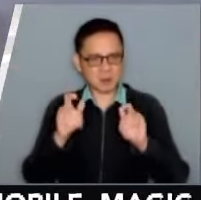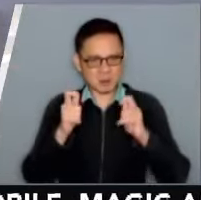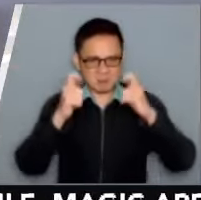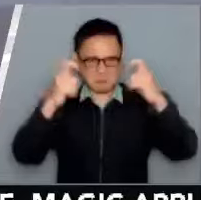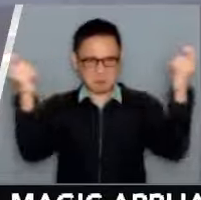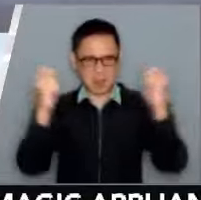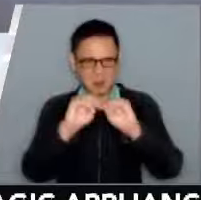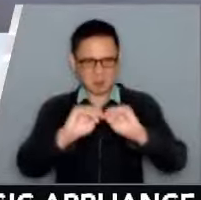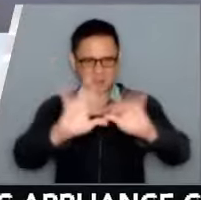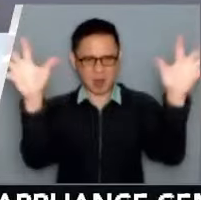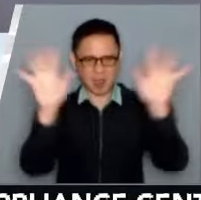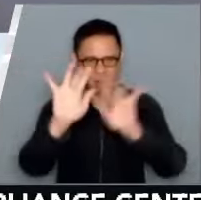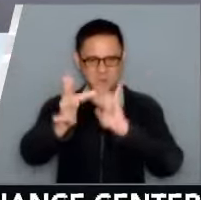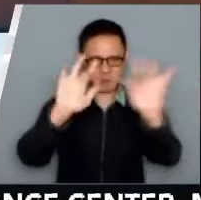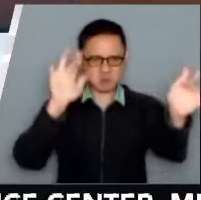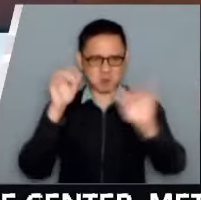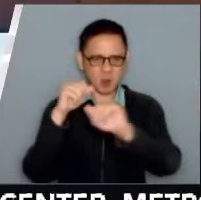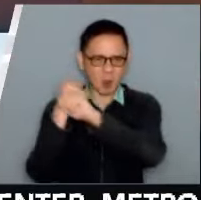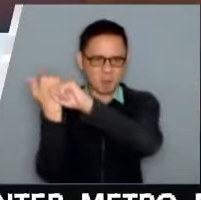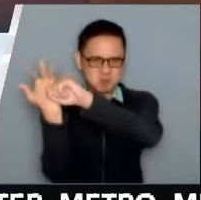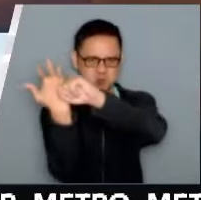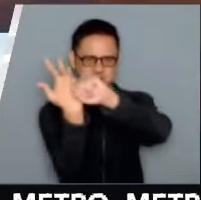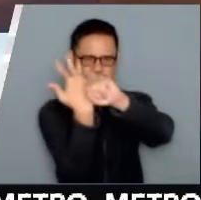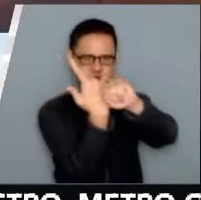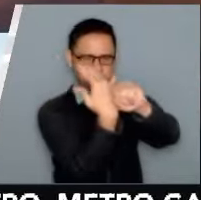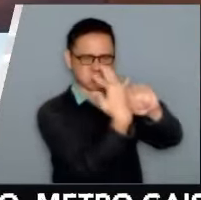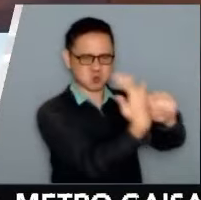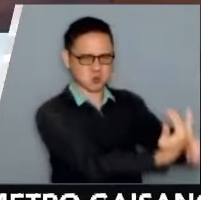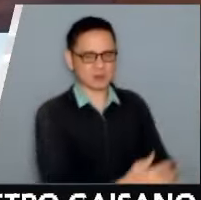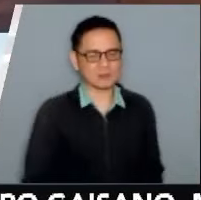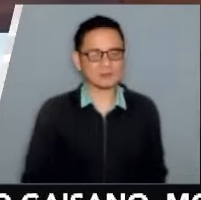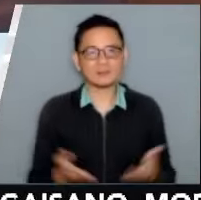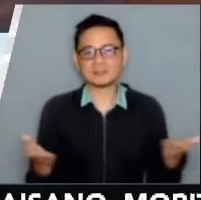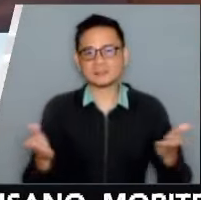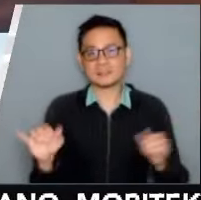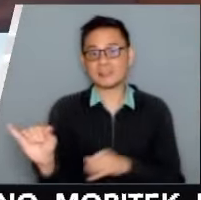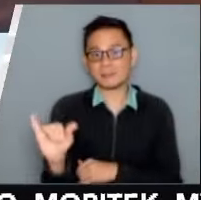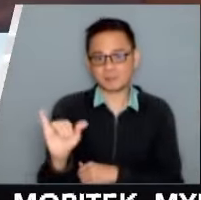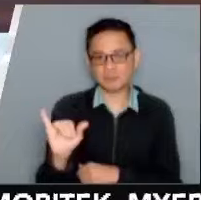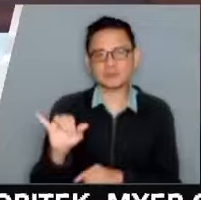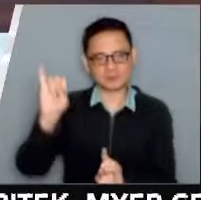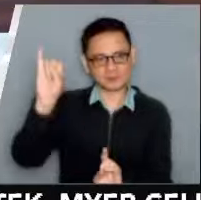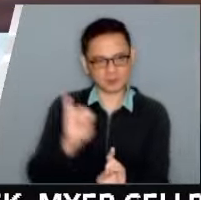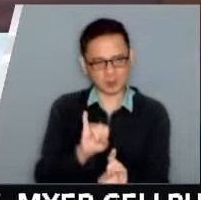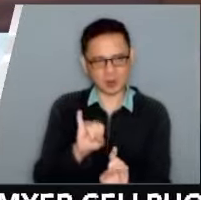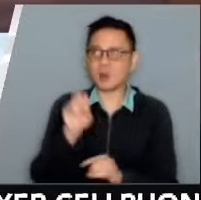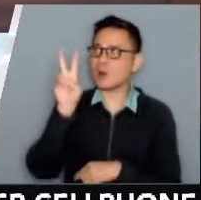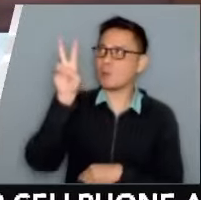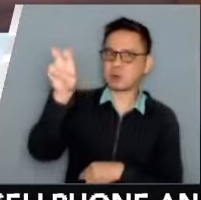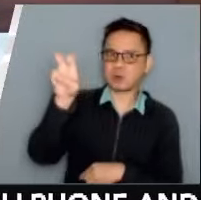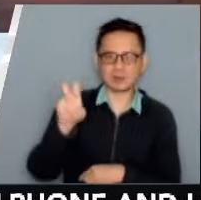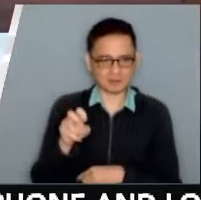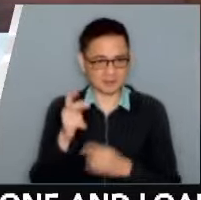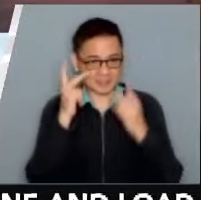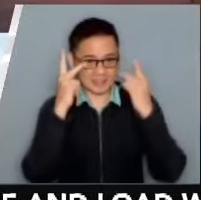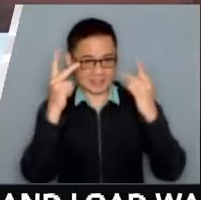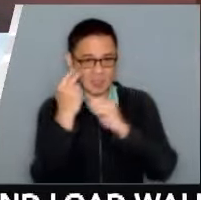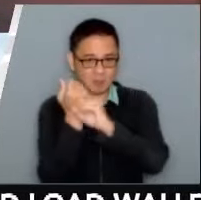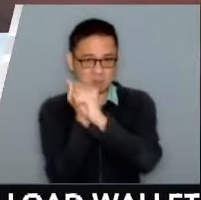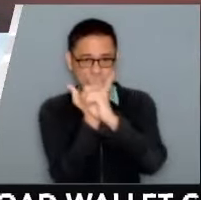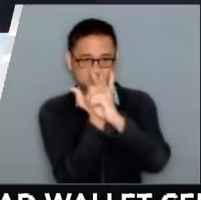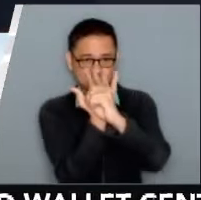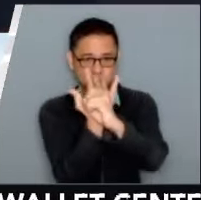comet. Namataan din iyan sa Santa Catalina, Ilocos Sur. At ayon sa PAGASA, nakikita ang peak ng comet na yan hanggang October